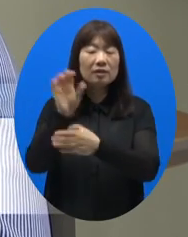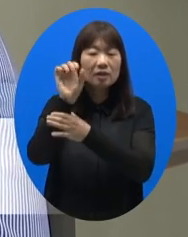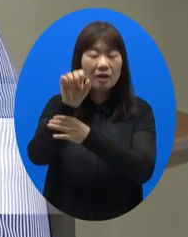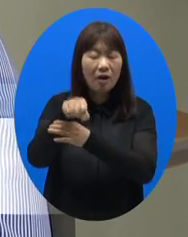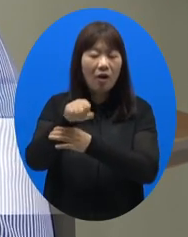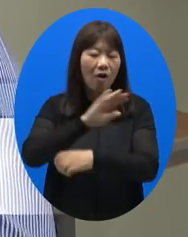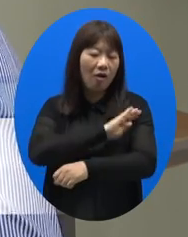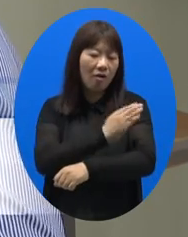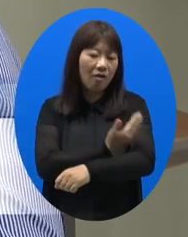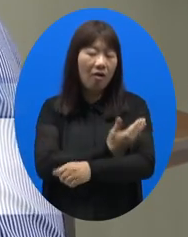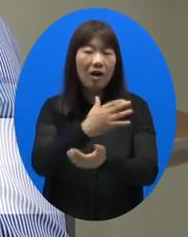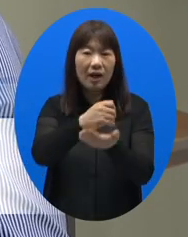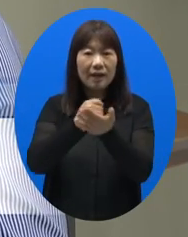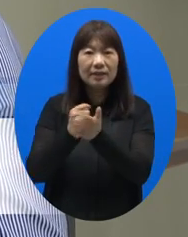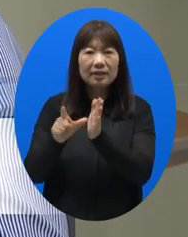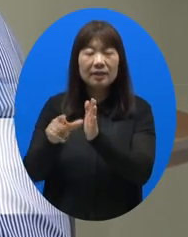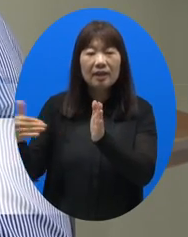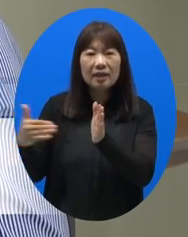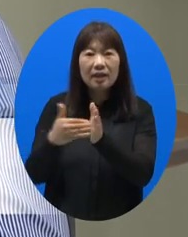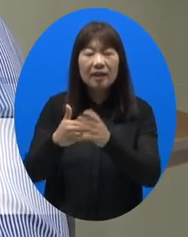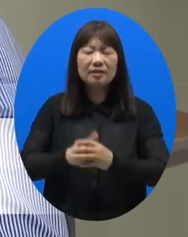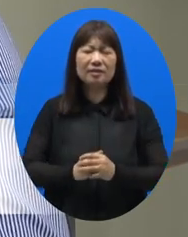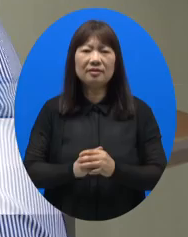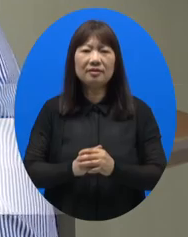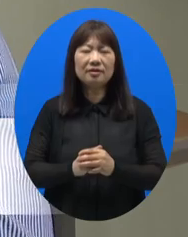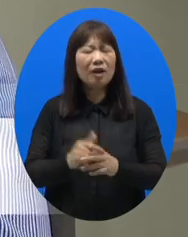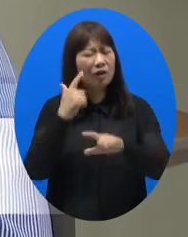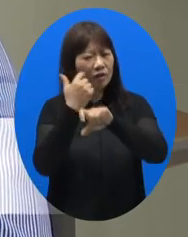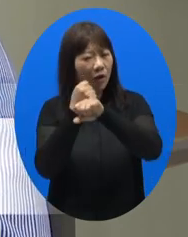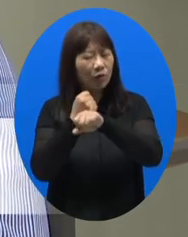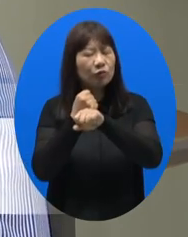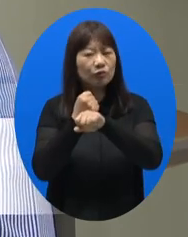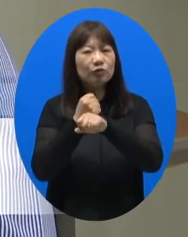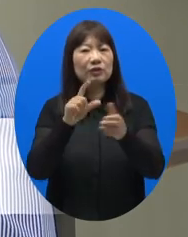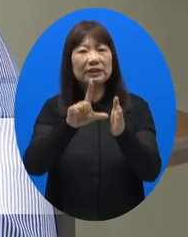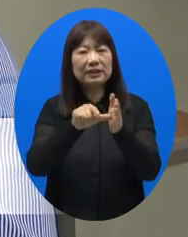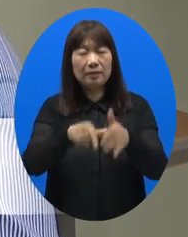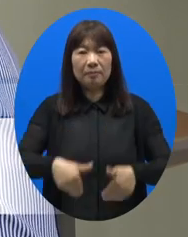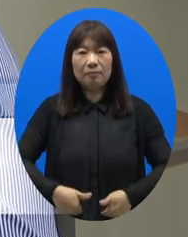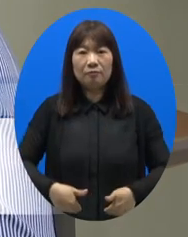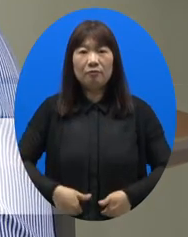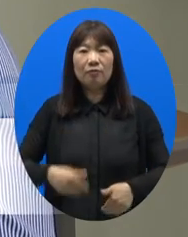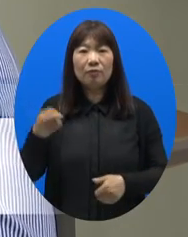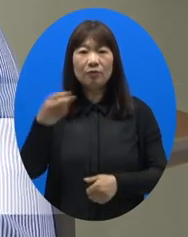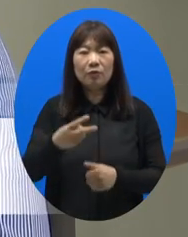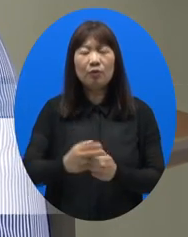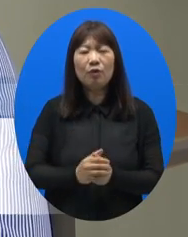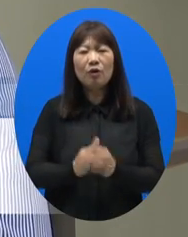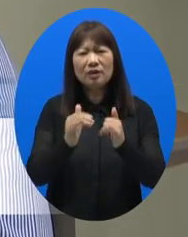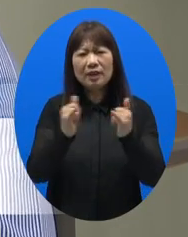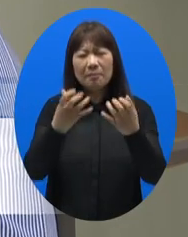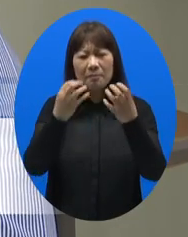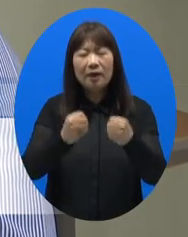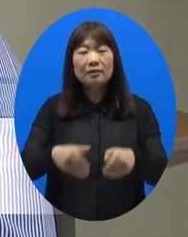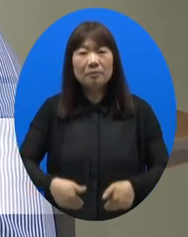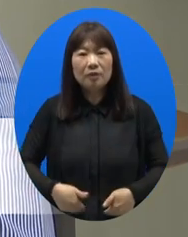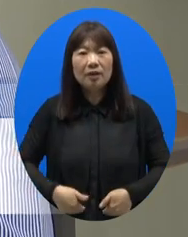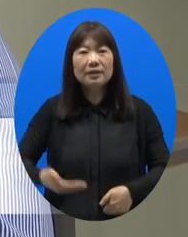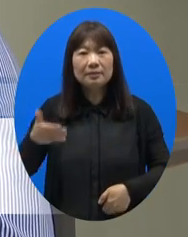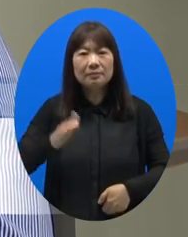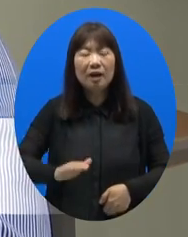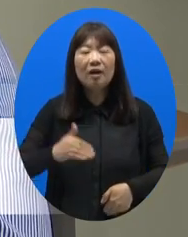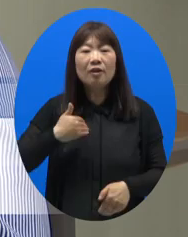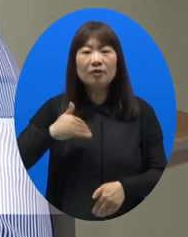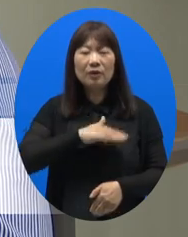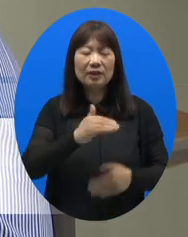내기까지 는 선행은 많은 기간 동안 연구 개발에 들어갈 고 또 많은 인원들이 도 트랙을 될텐데 저희는 이제 그거를